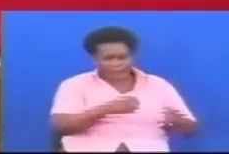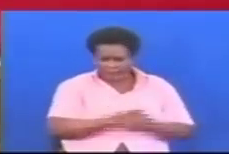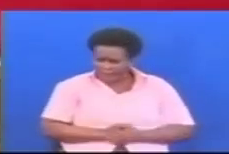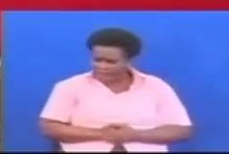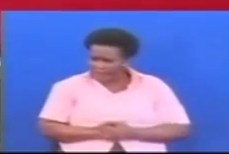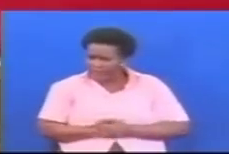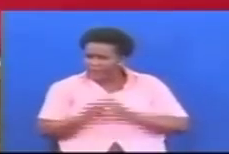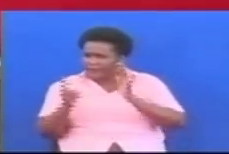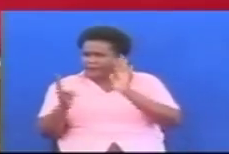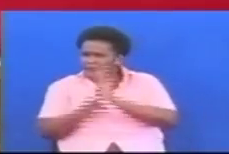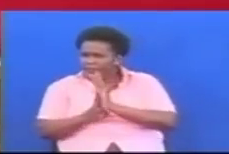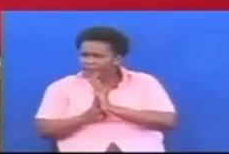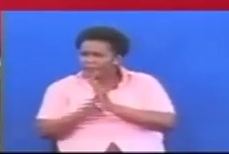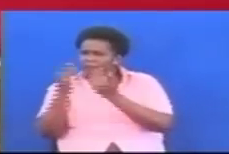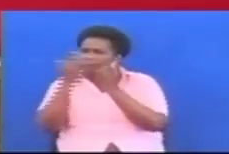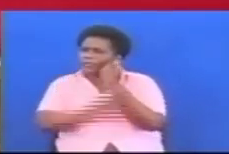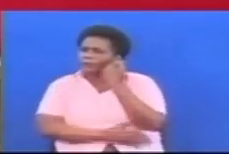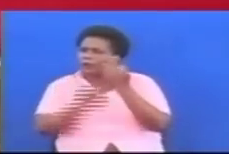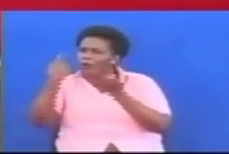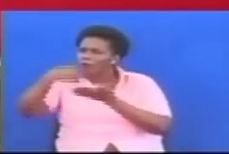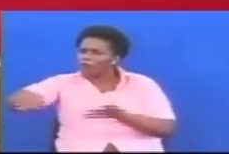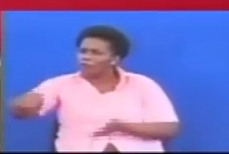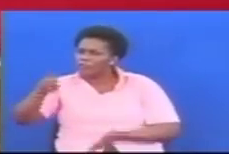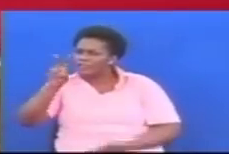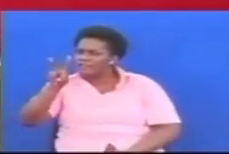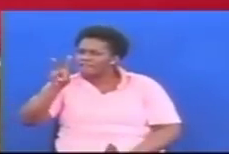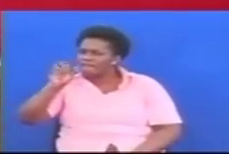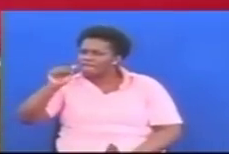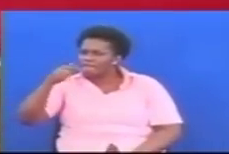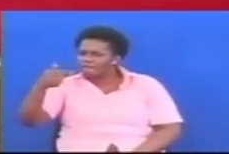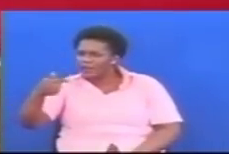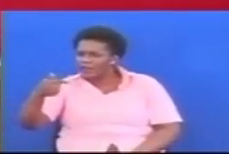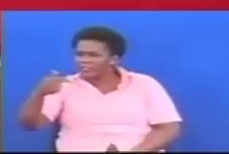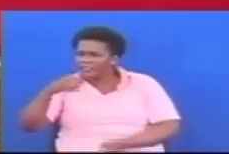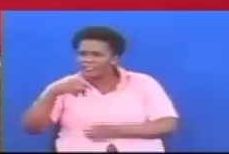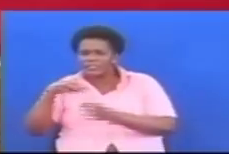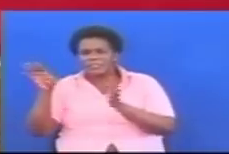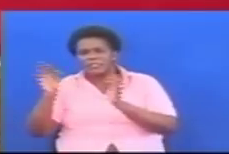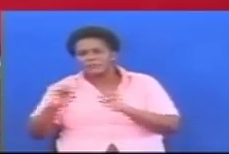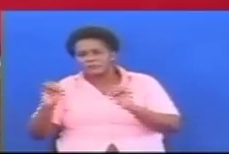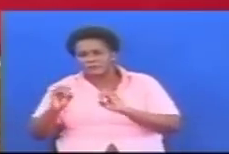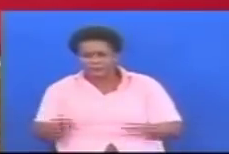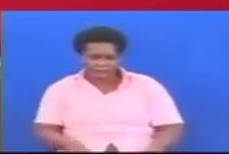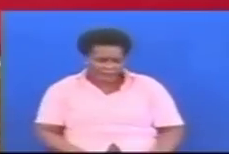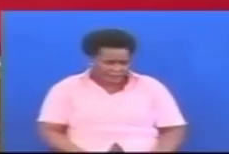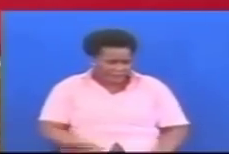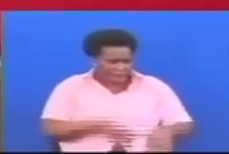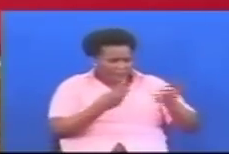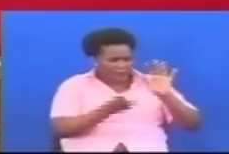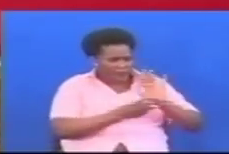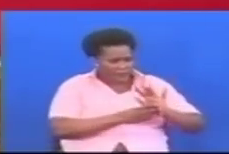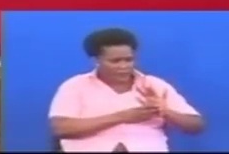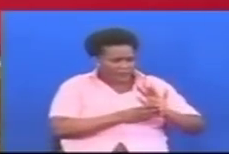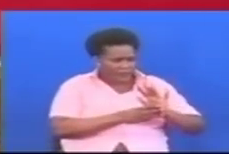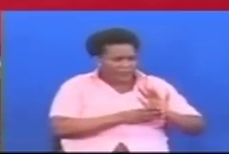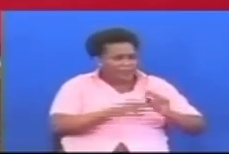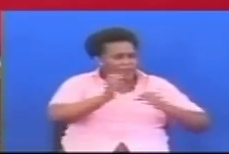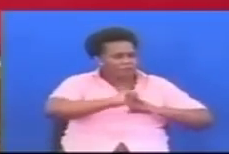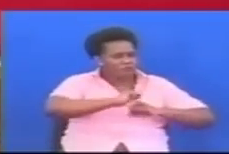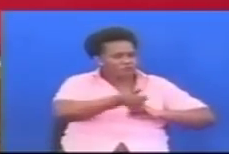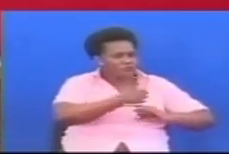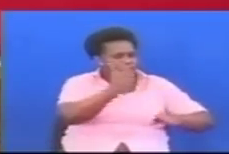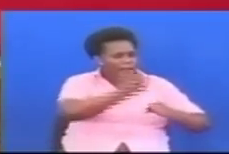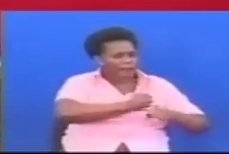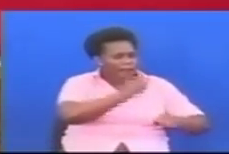kutoa msamaha wa kodi ya ongezeko la thamani VAT kwa miradi ya maji; nane, ucheleweshaji wa vibali vya kazi working